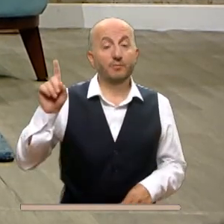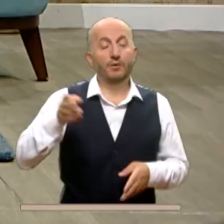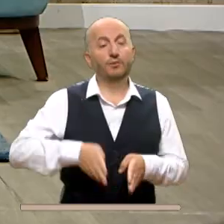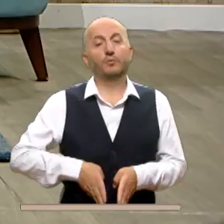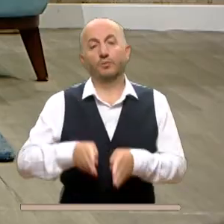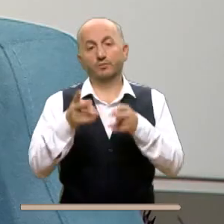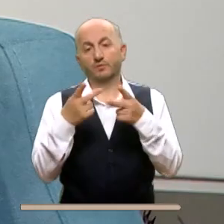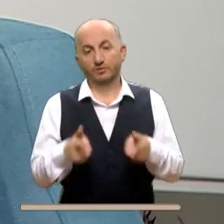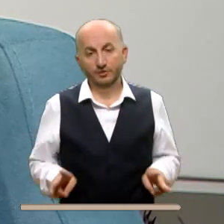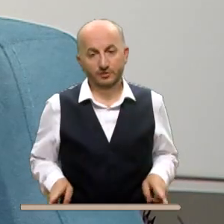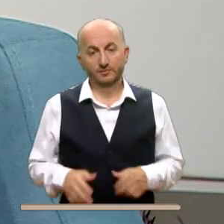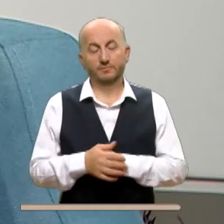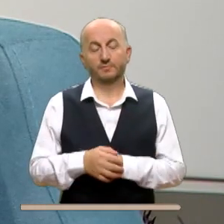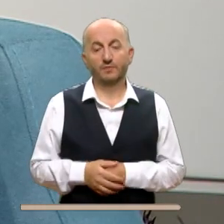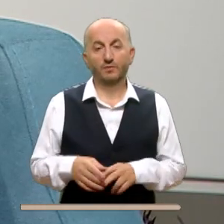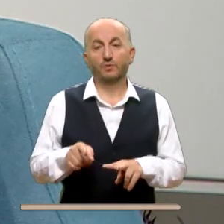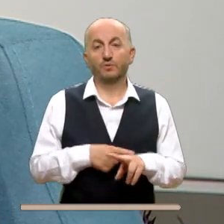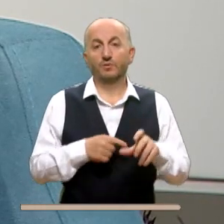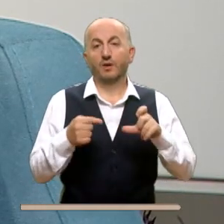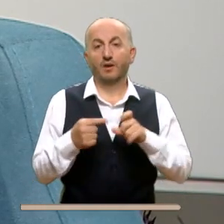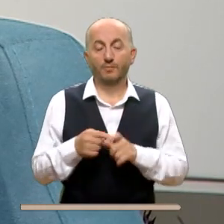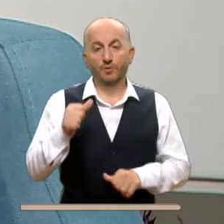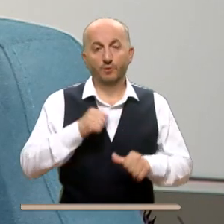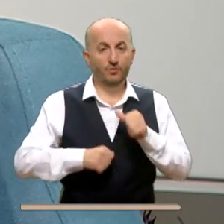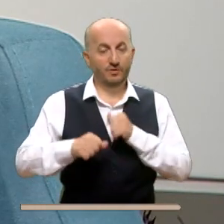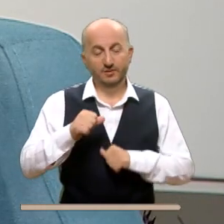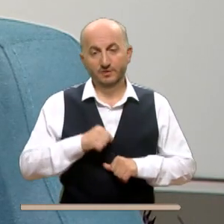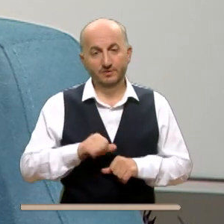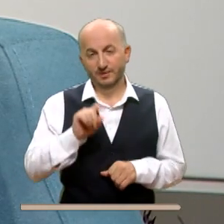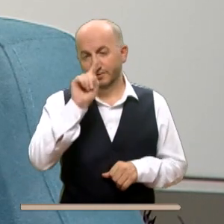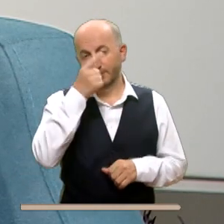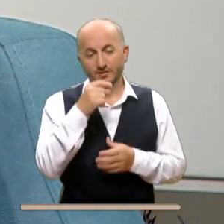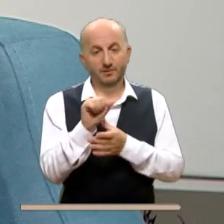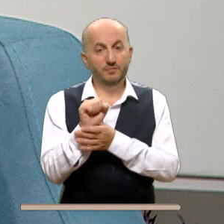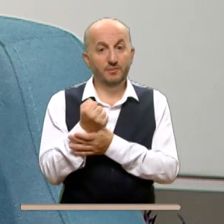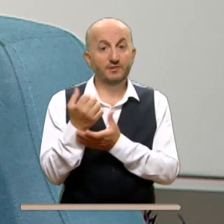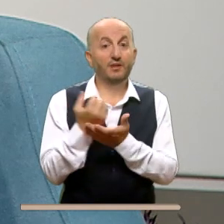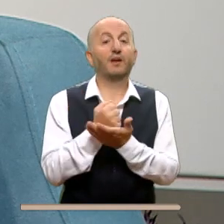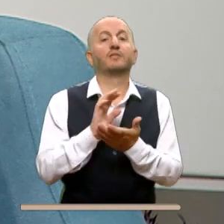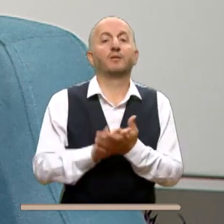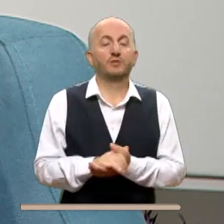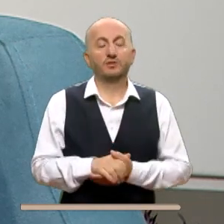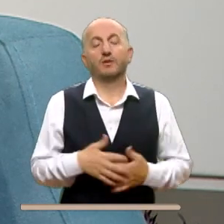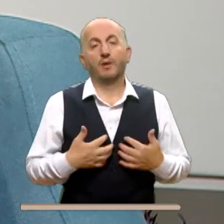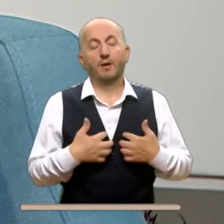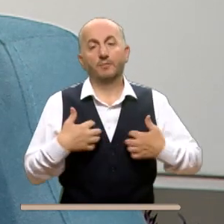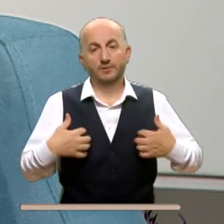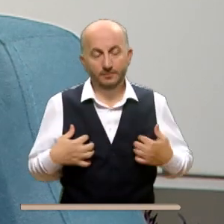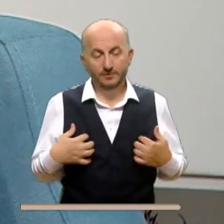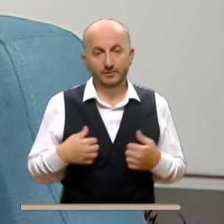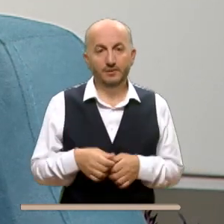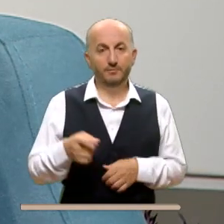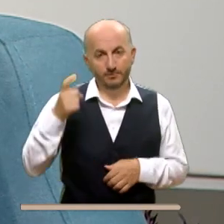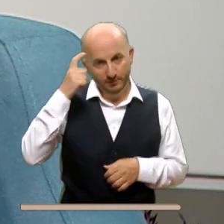açık etsin. Yunus Emre Üniversite tahsiliyle sadece bir meslek kazanmayacak. Ben eminim